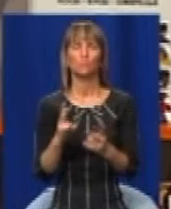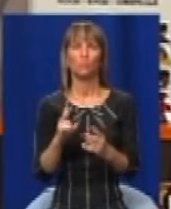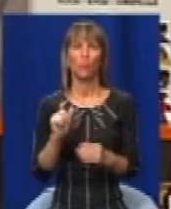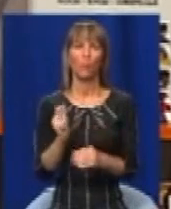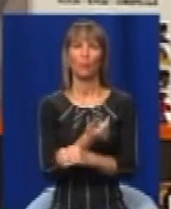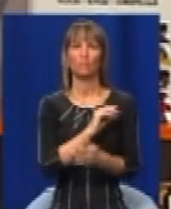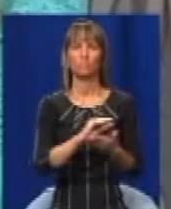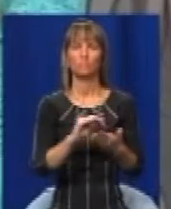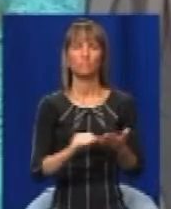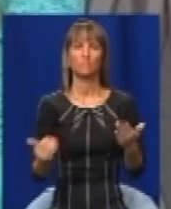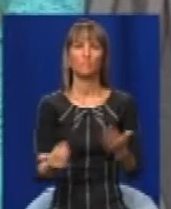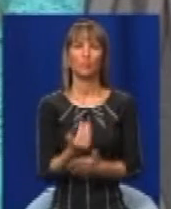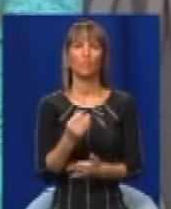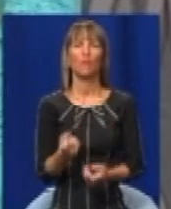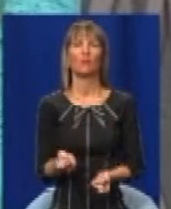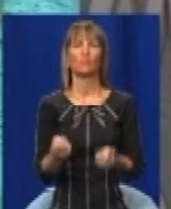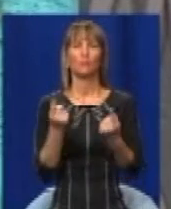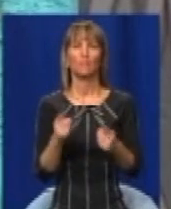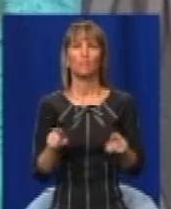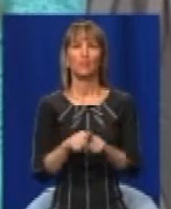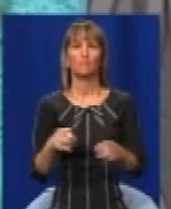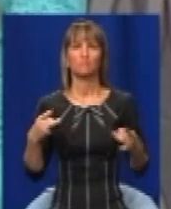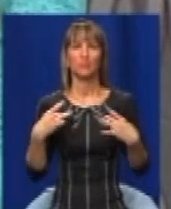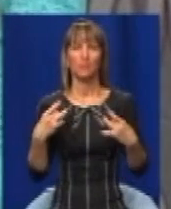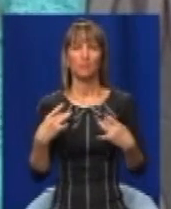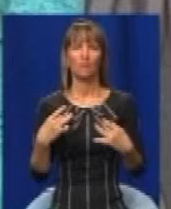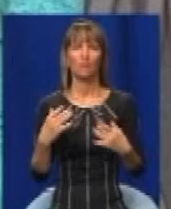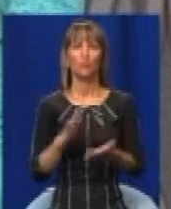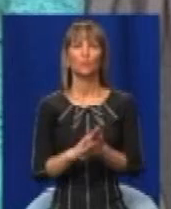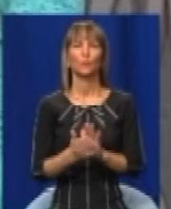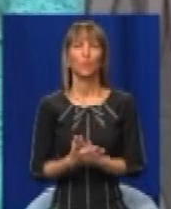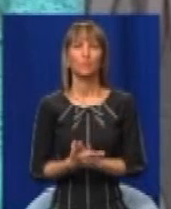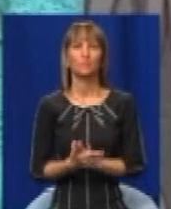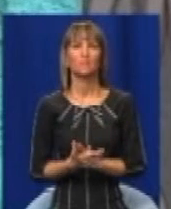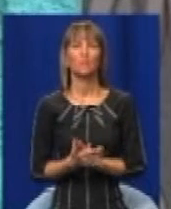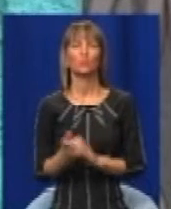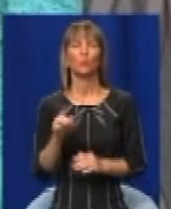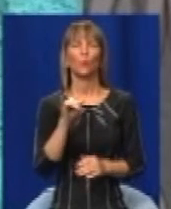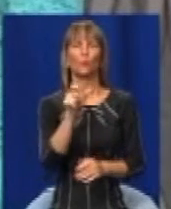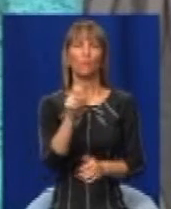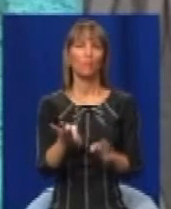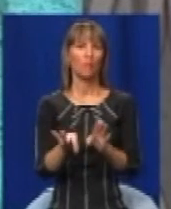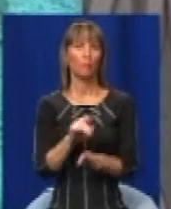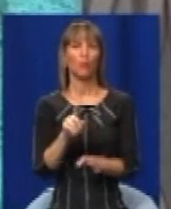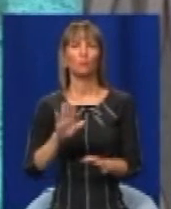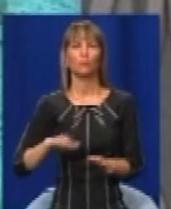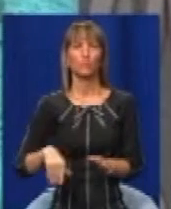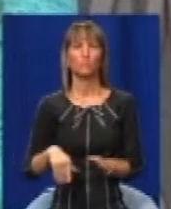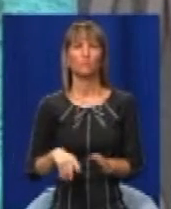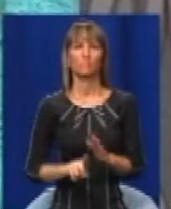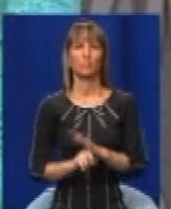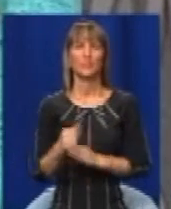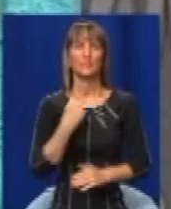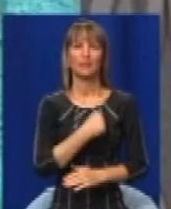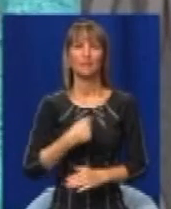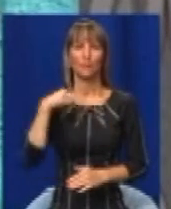переписывать обратно. И звідси виявляється така от стресова ситуація, людина чимось щось не вийшло, і вона впадає потім у таку